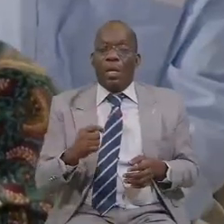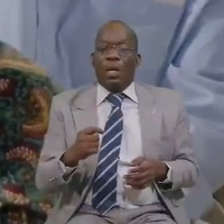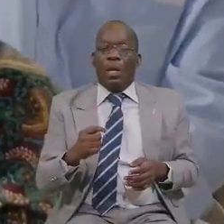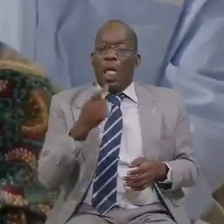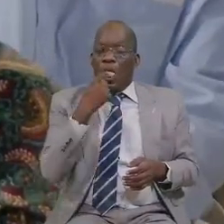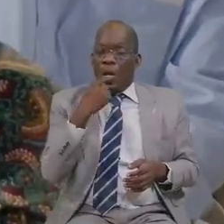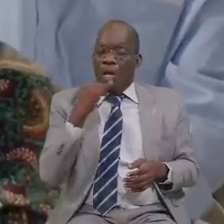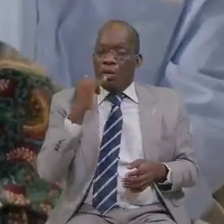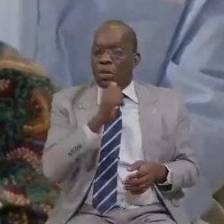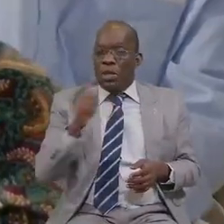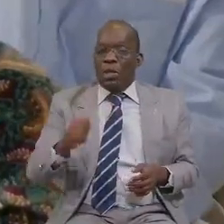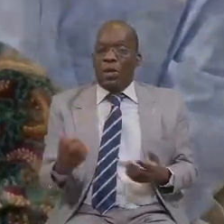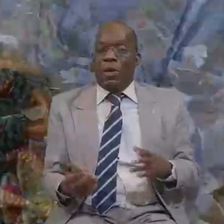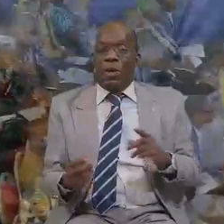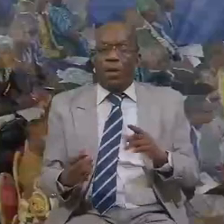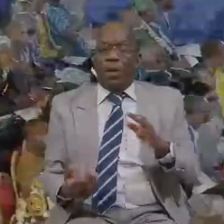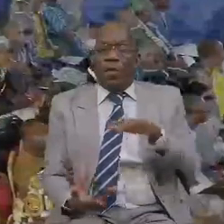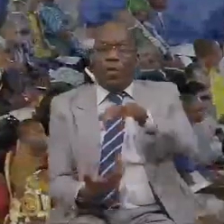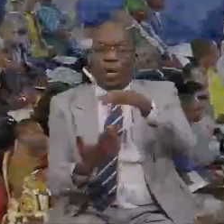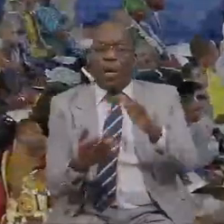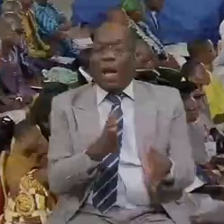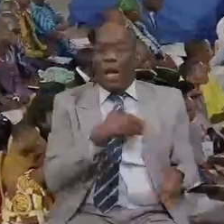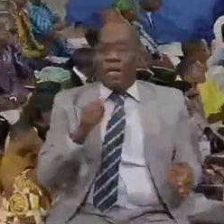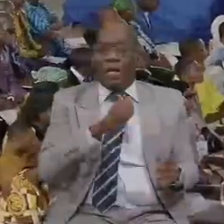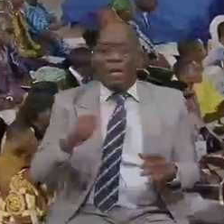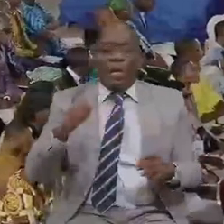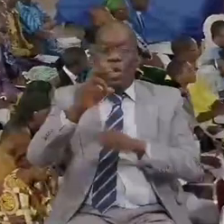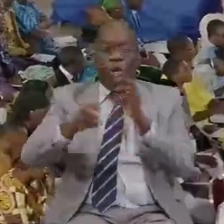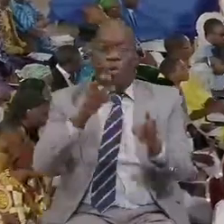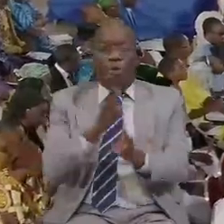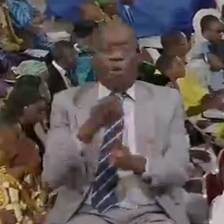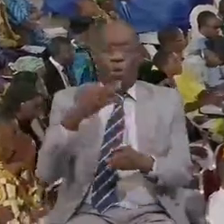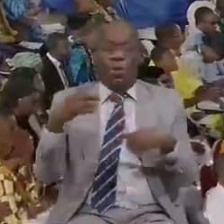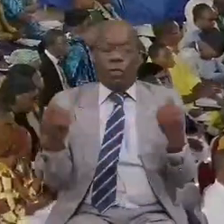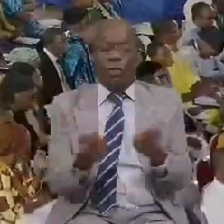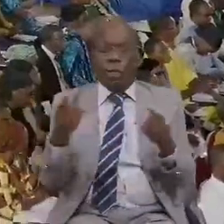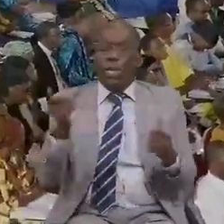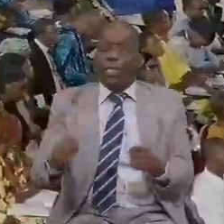le verset 6, la langue aussi a un feu, c'est le monde de l'iniquité.